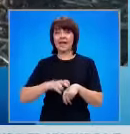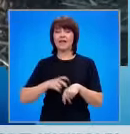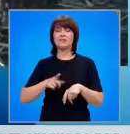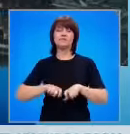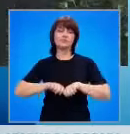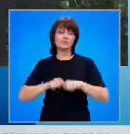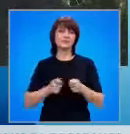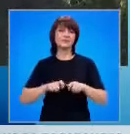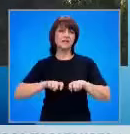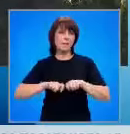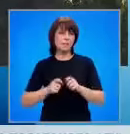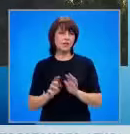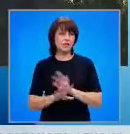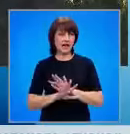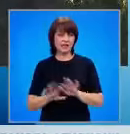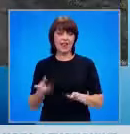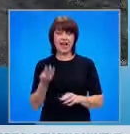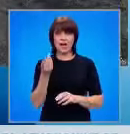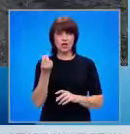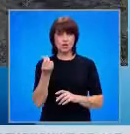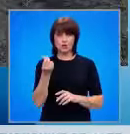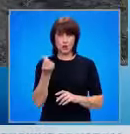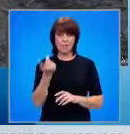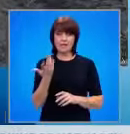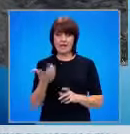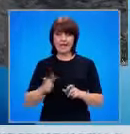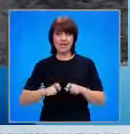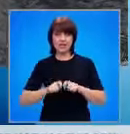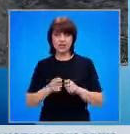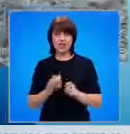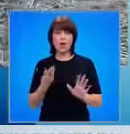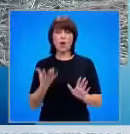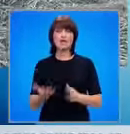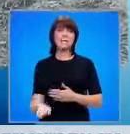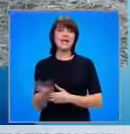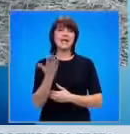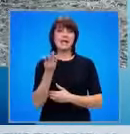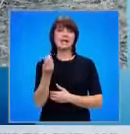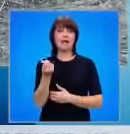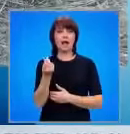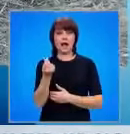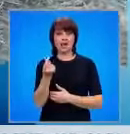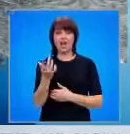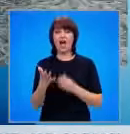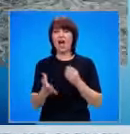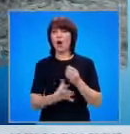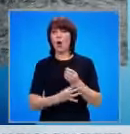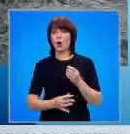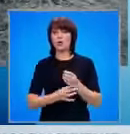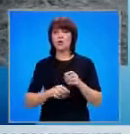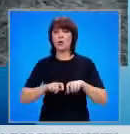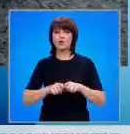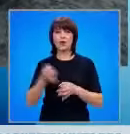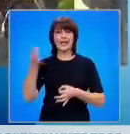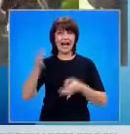но забележете, сумата, за които са щетите, е 8000 лева. Гроздето е унищожено от градушката и